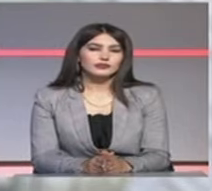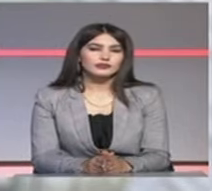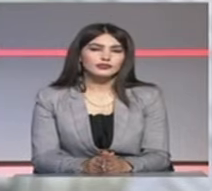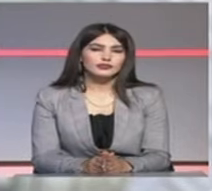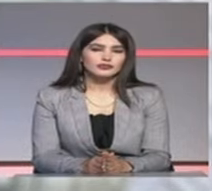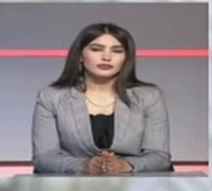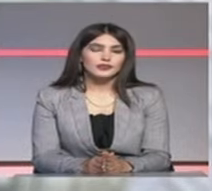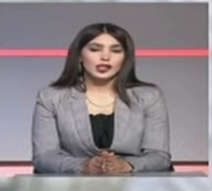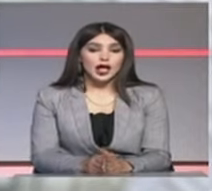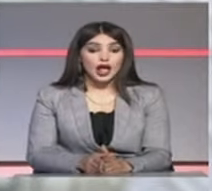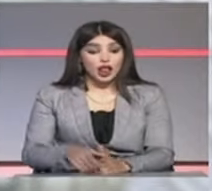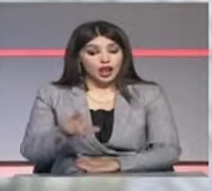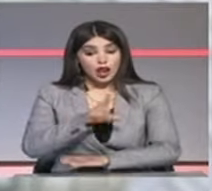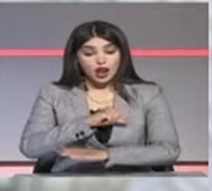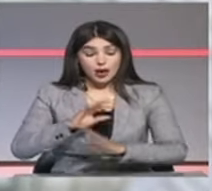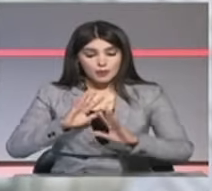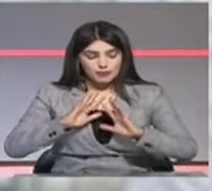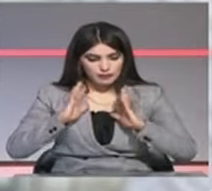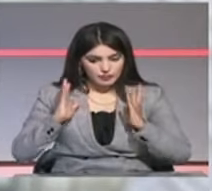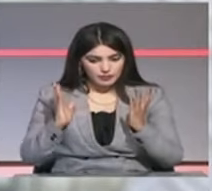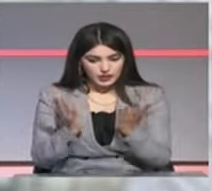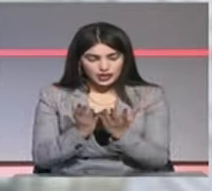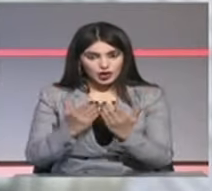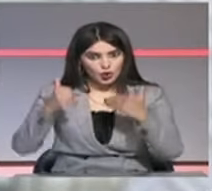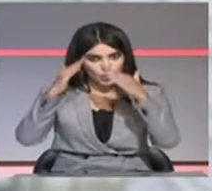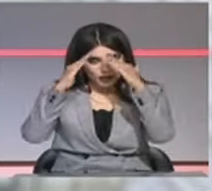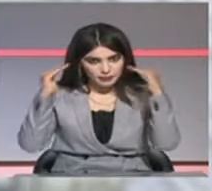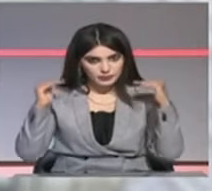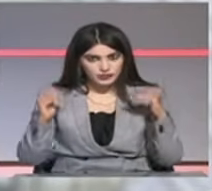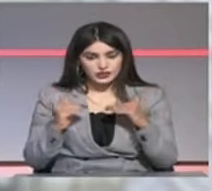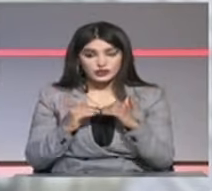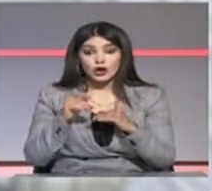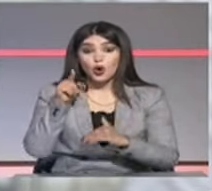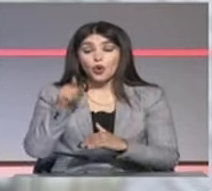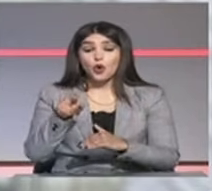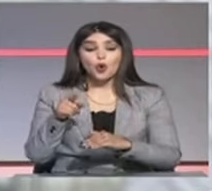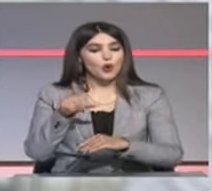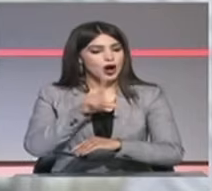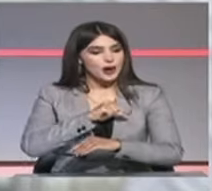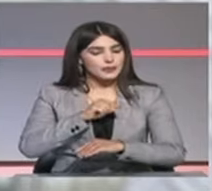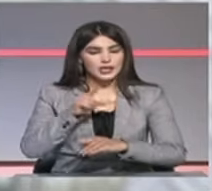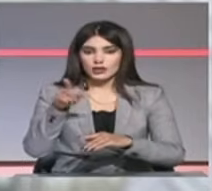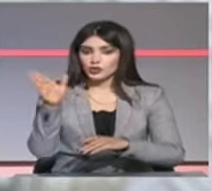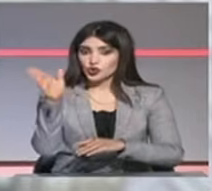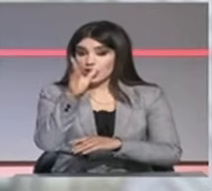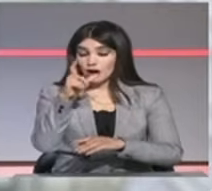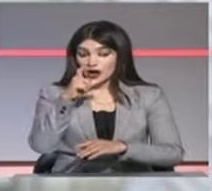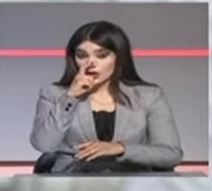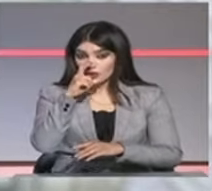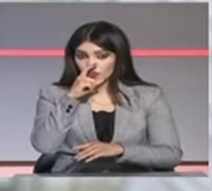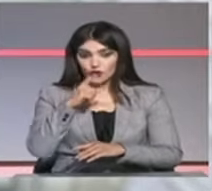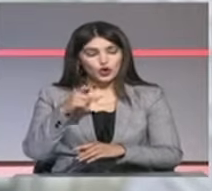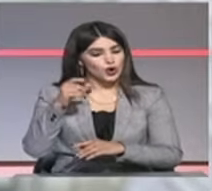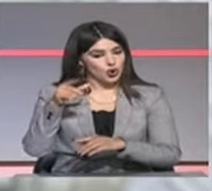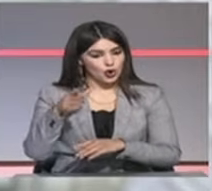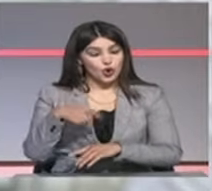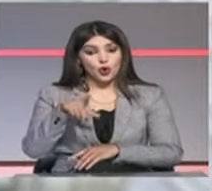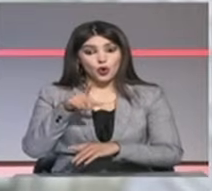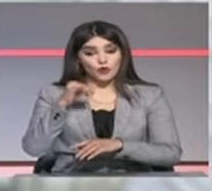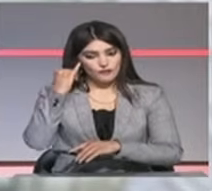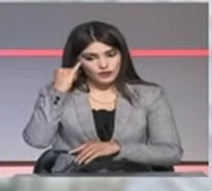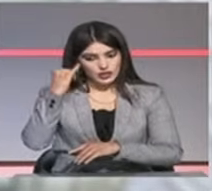الامن القومي لمصر نوع من ا وموقف مصر